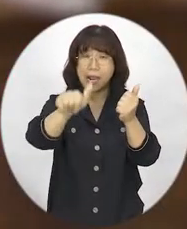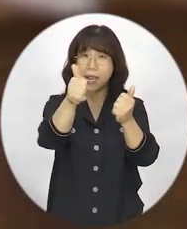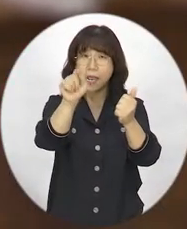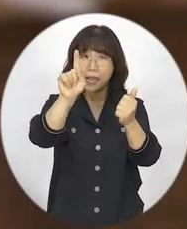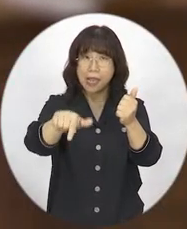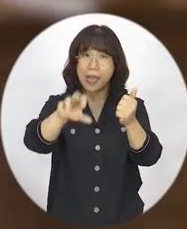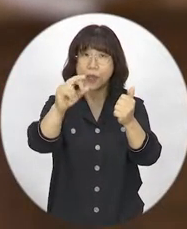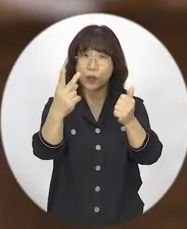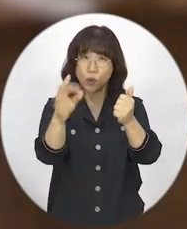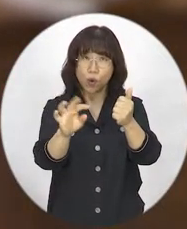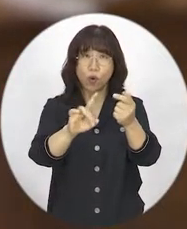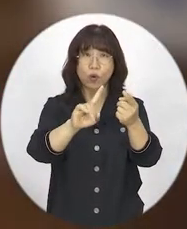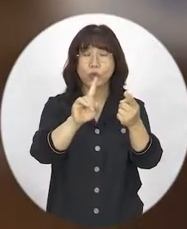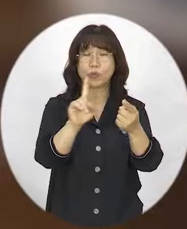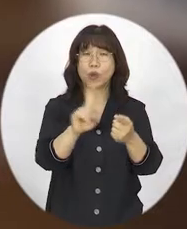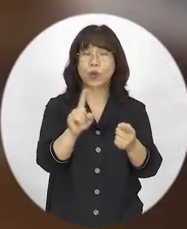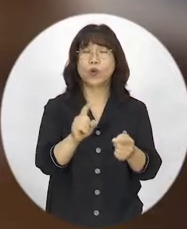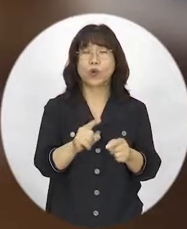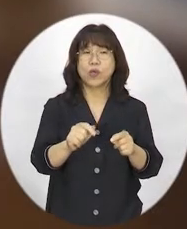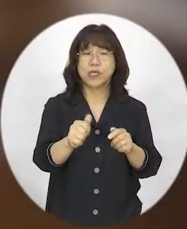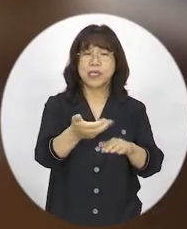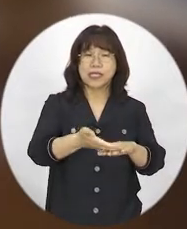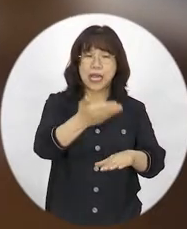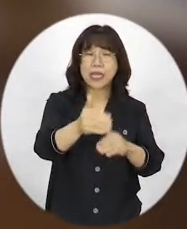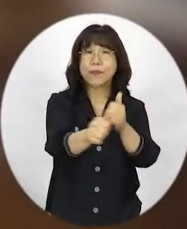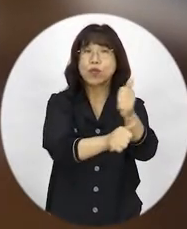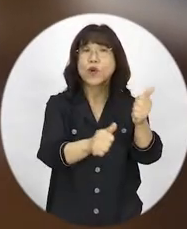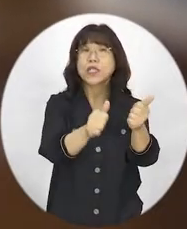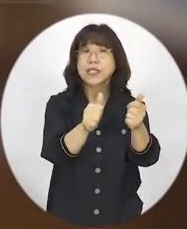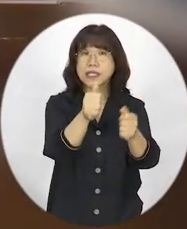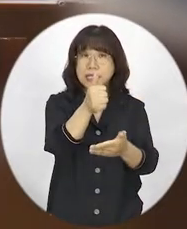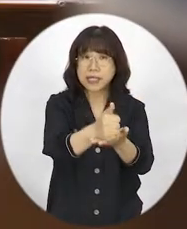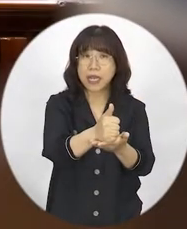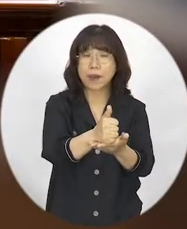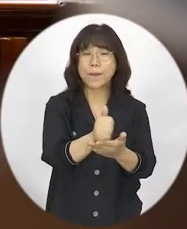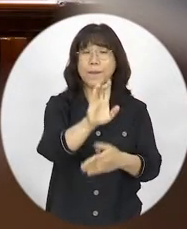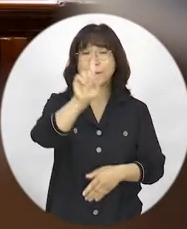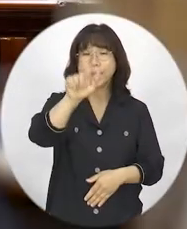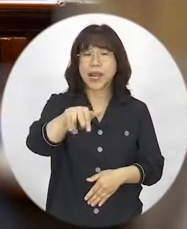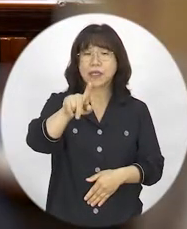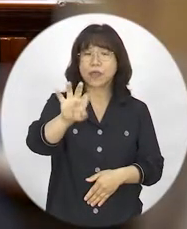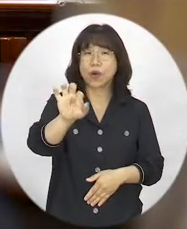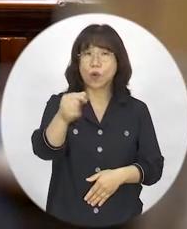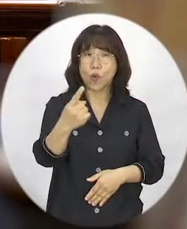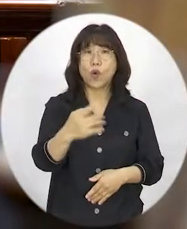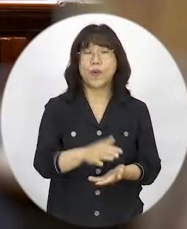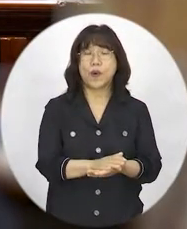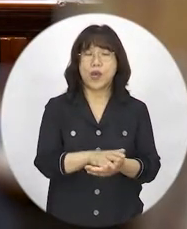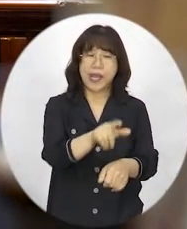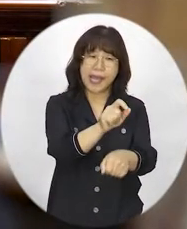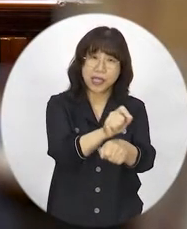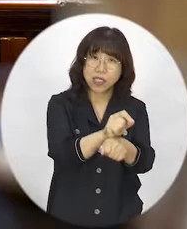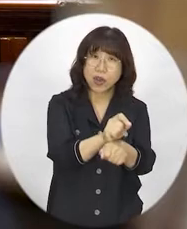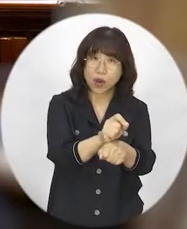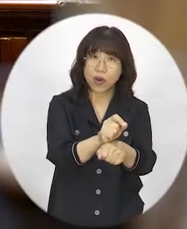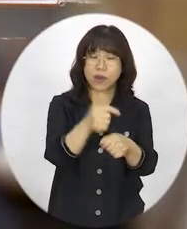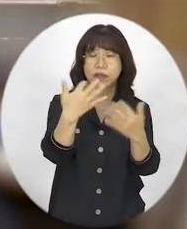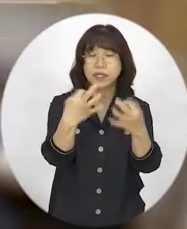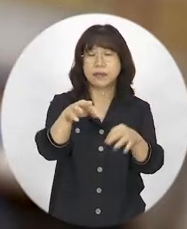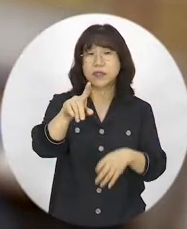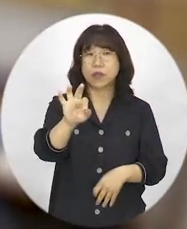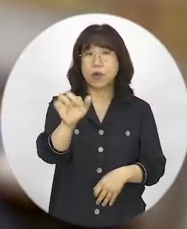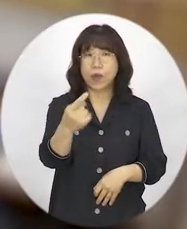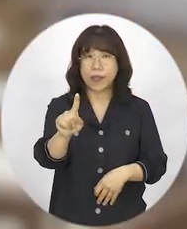의원이 선출됐습니다. 또 각 상임위원장으로는 운영위원장의 박성호 의원, 행정재무위원장의